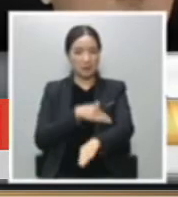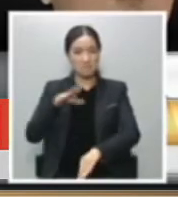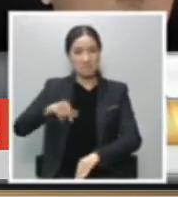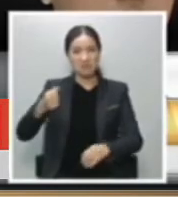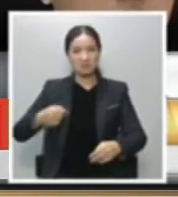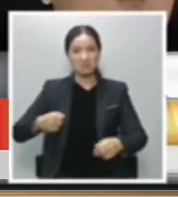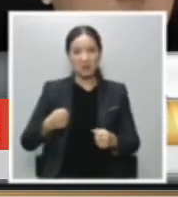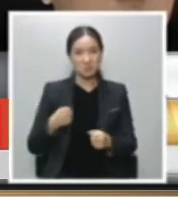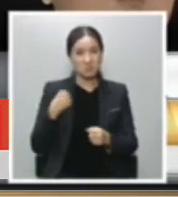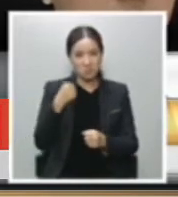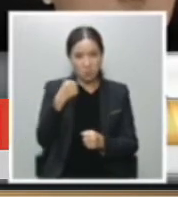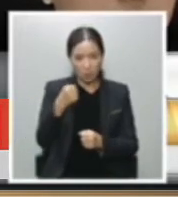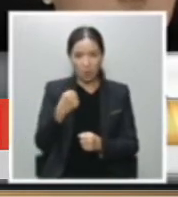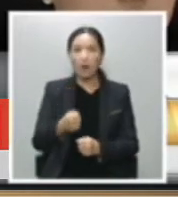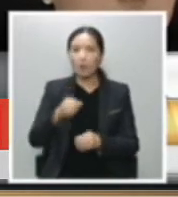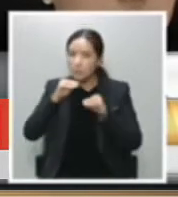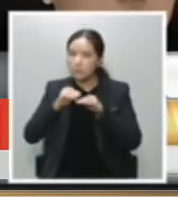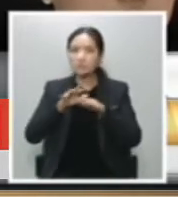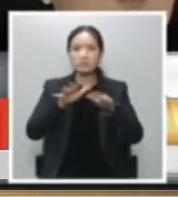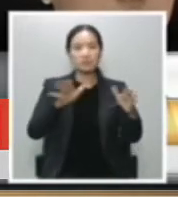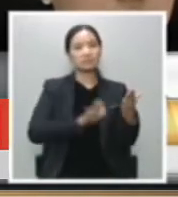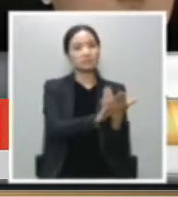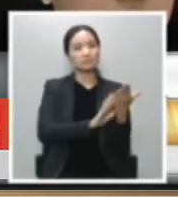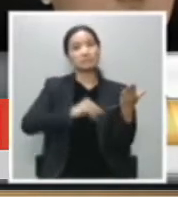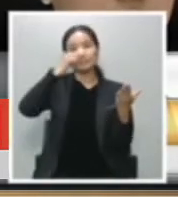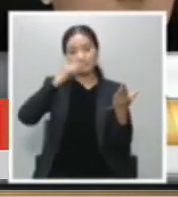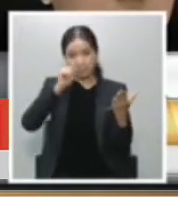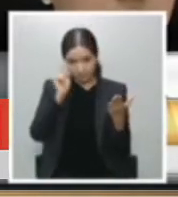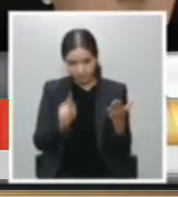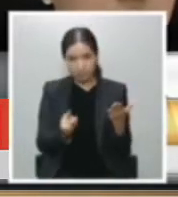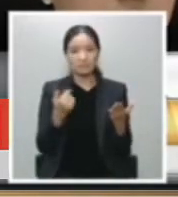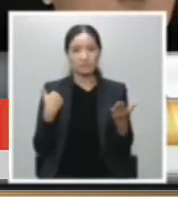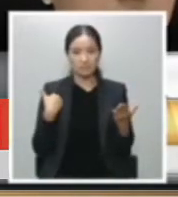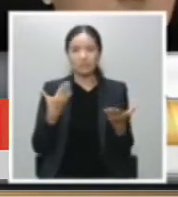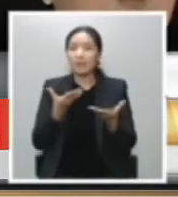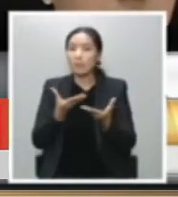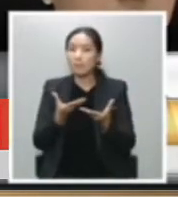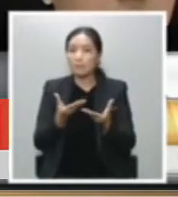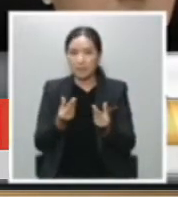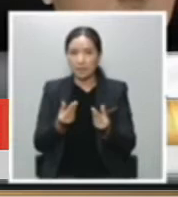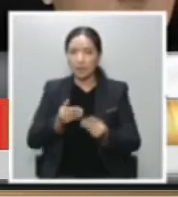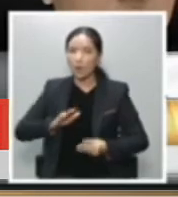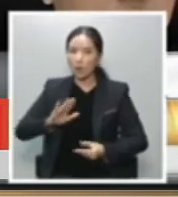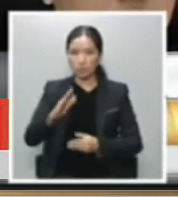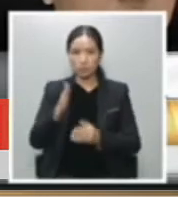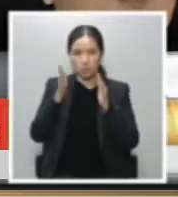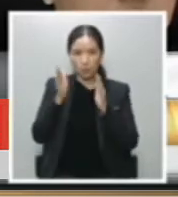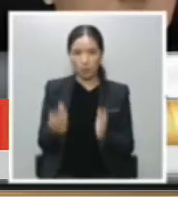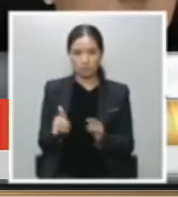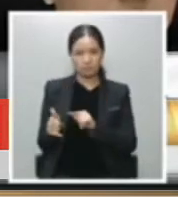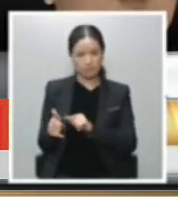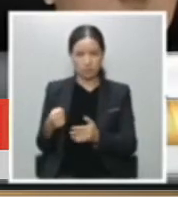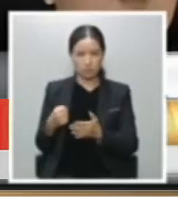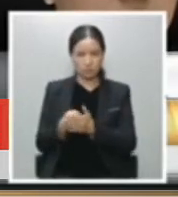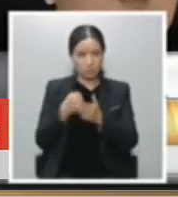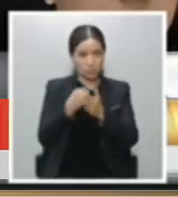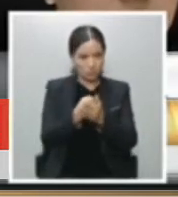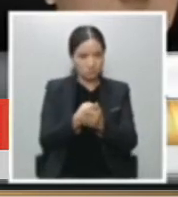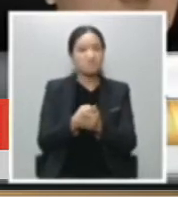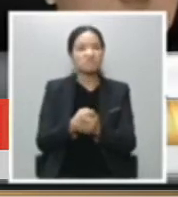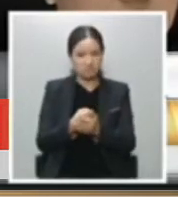กล่าวขานกันทั้งแผ่นดินว่าเป็นแผ่นดินของนักต่อสู้นักอุดม